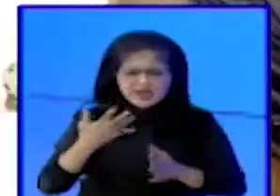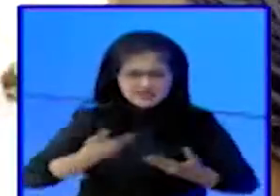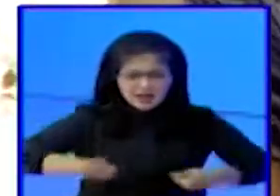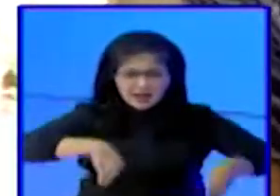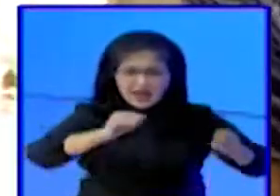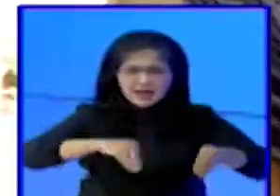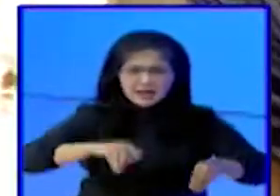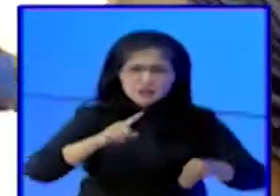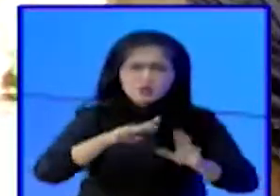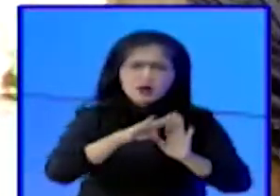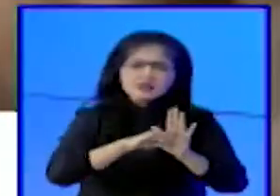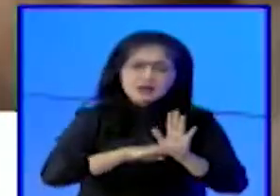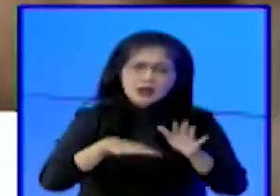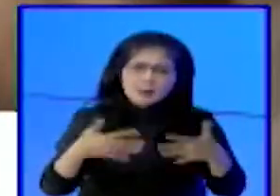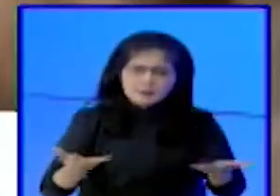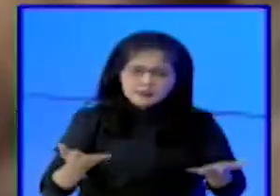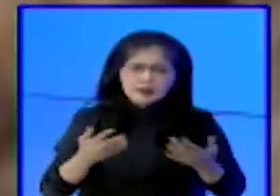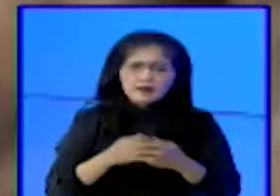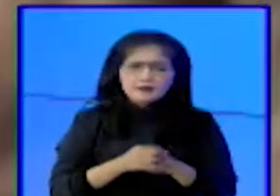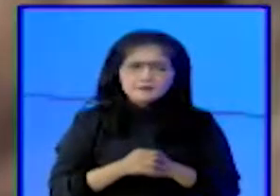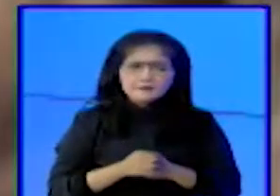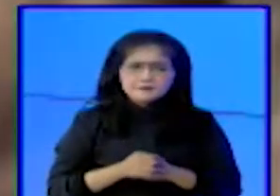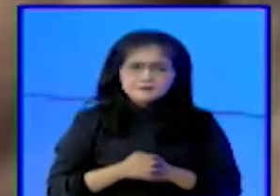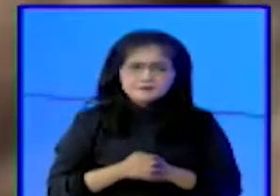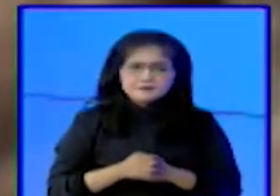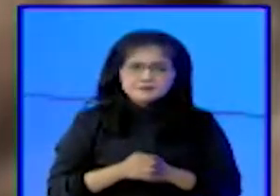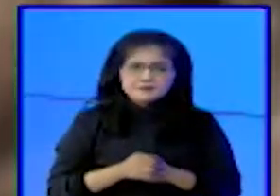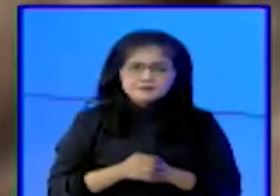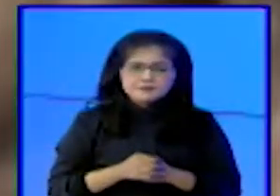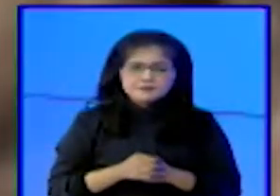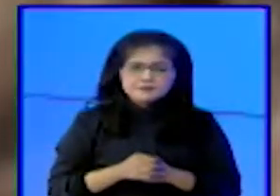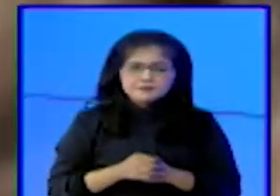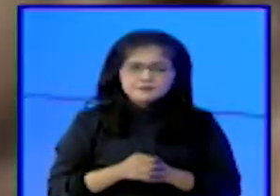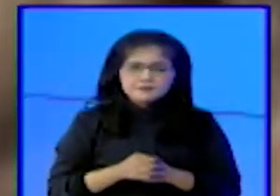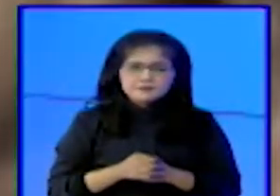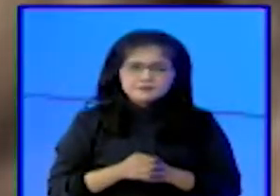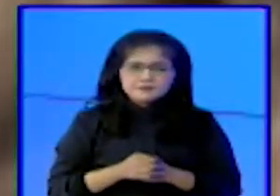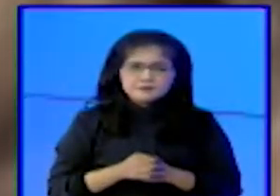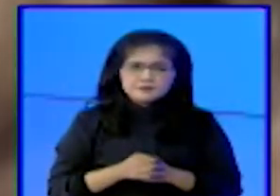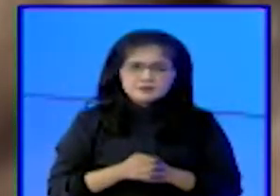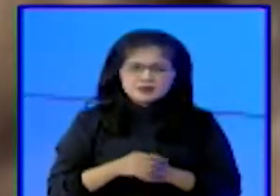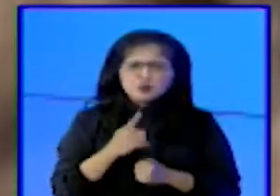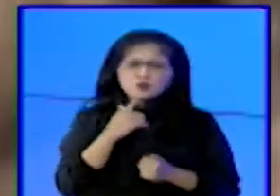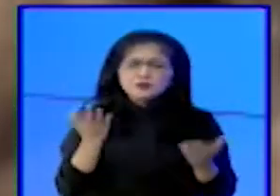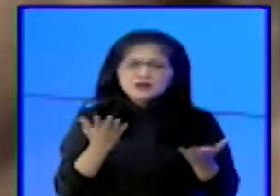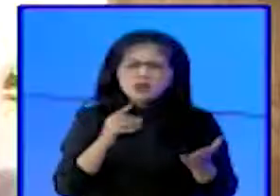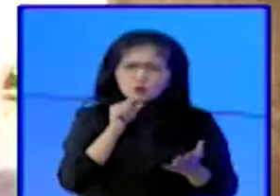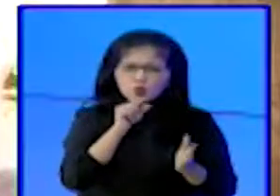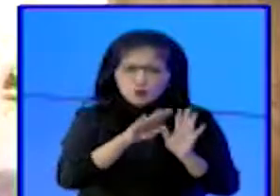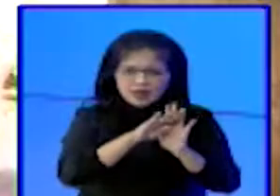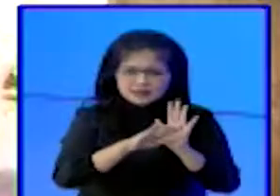ketika apa, upacara atau sehari-hari? Pesta nikah,